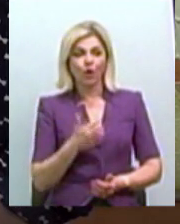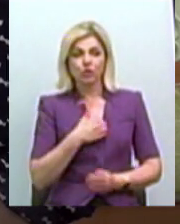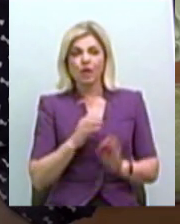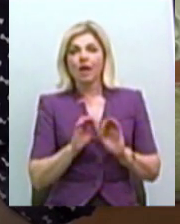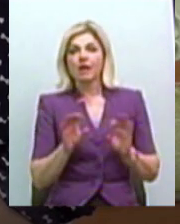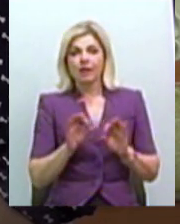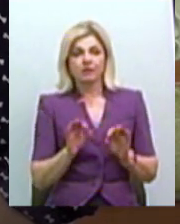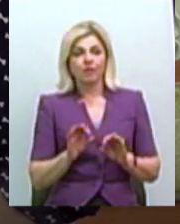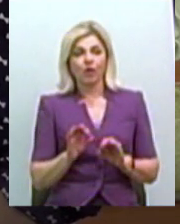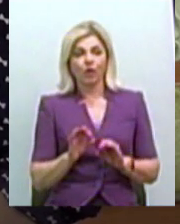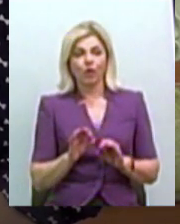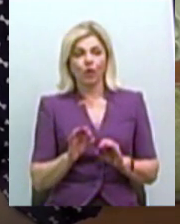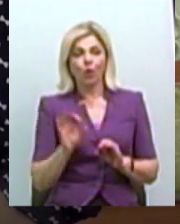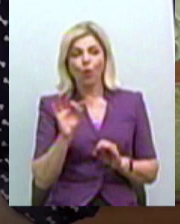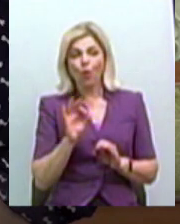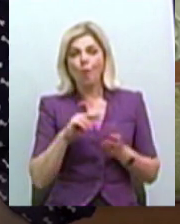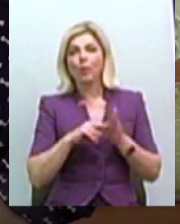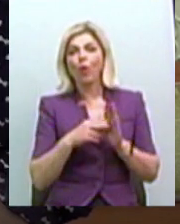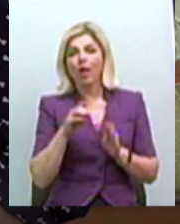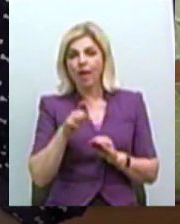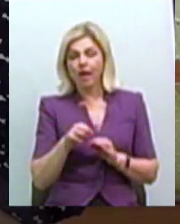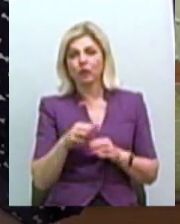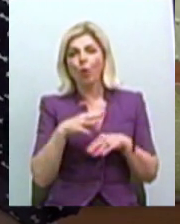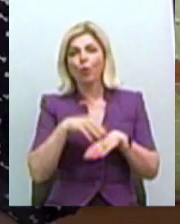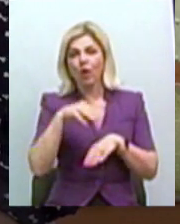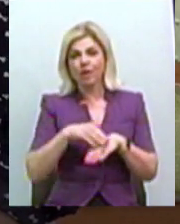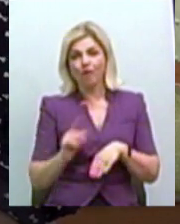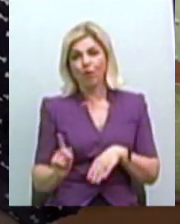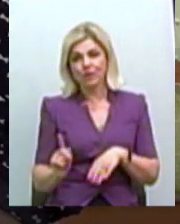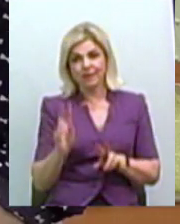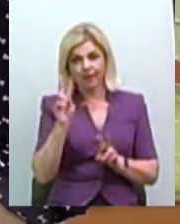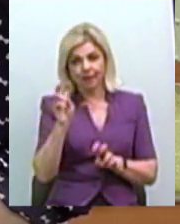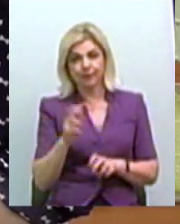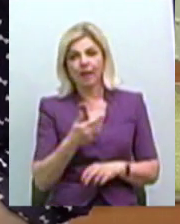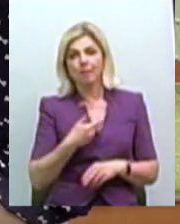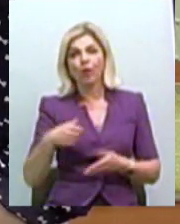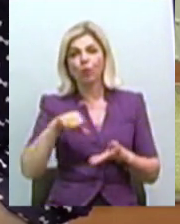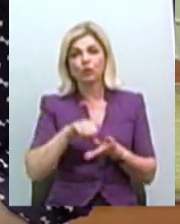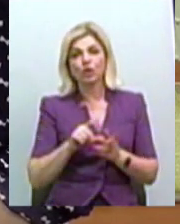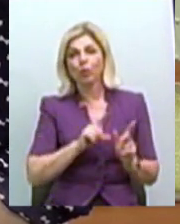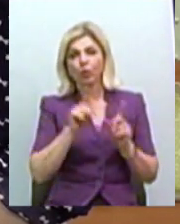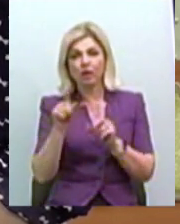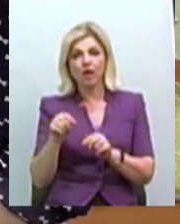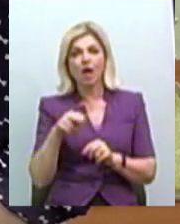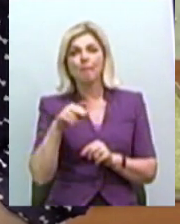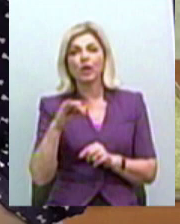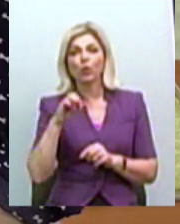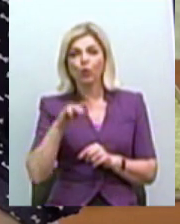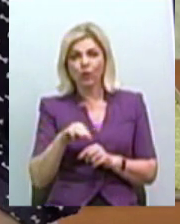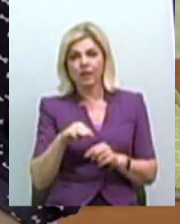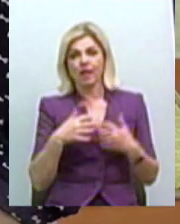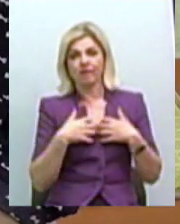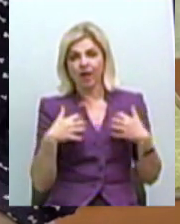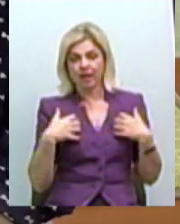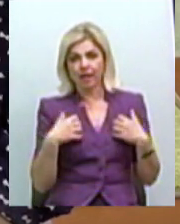проєкт «Пухнасті хвостики». Ми приймали участь, ми їздили до приюту тварин, називається «Фенікс».